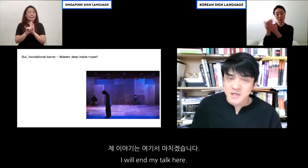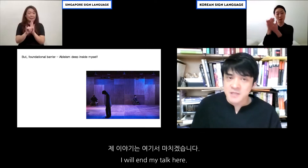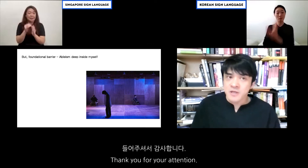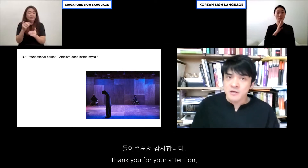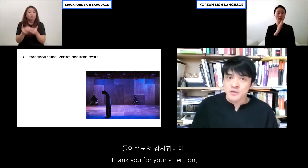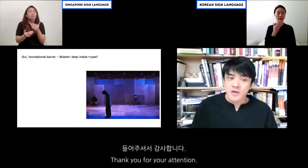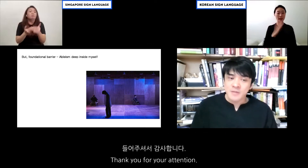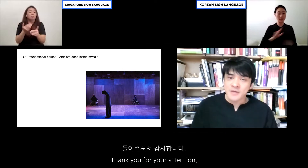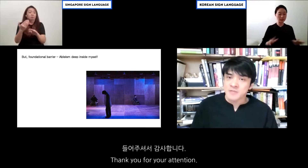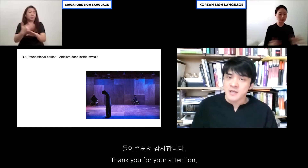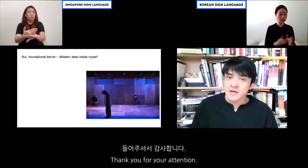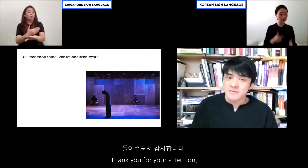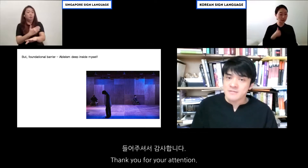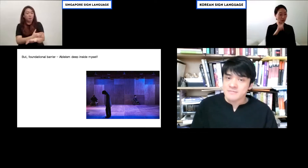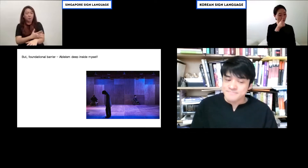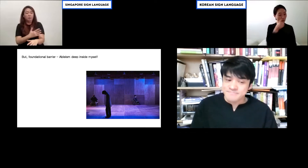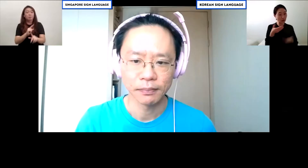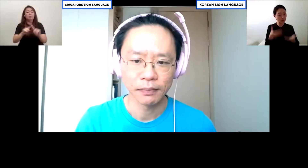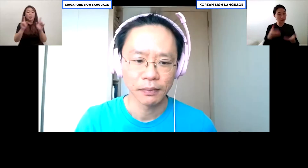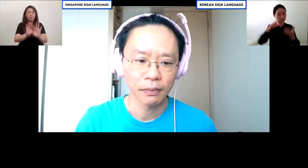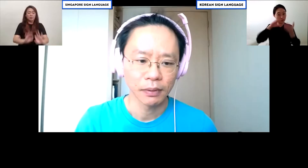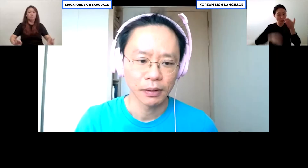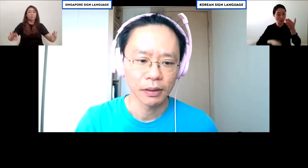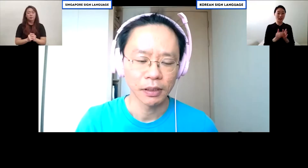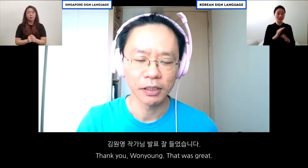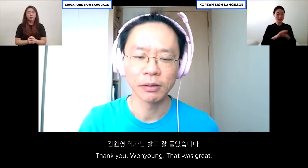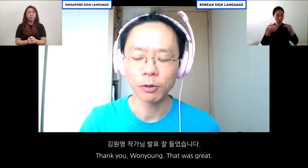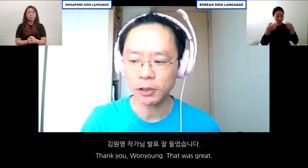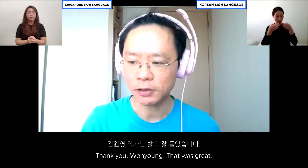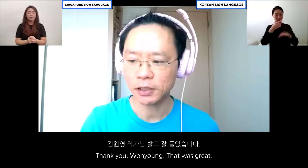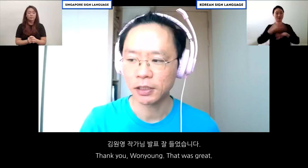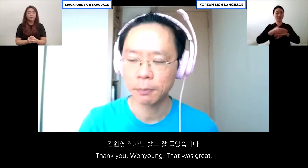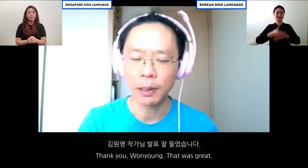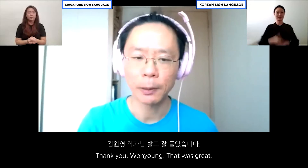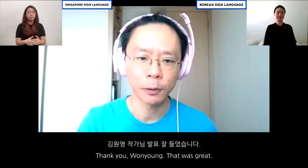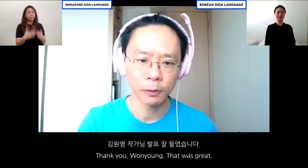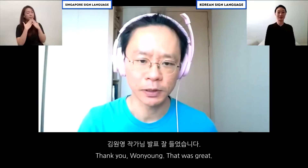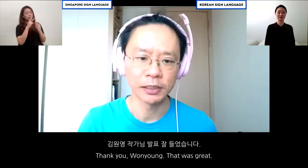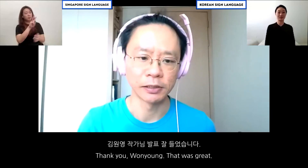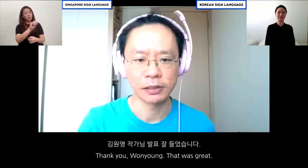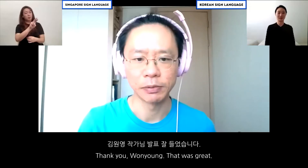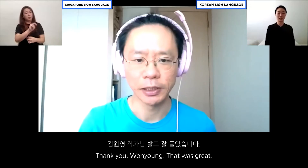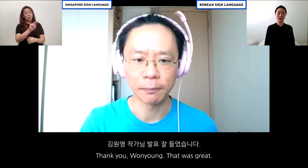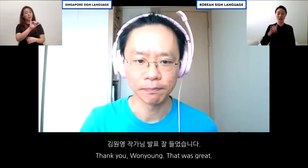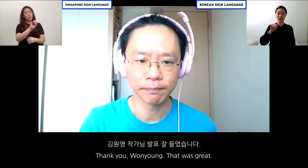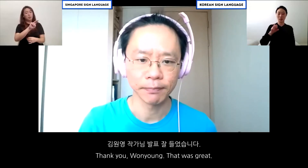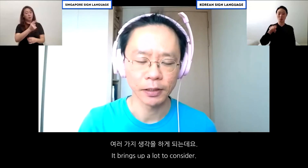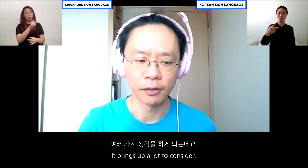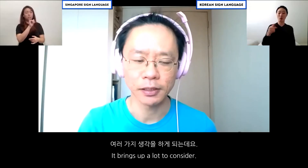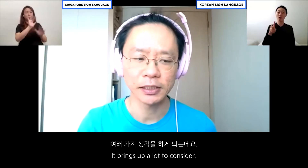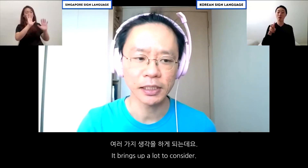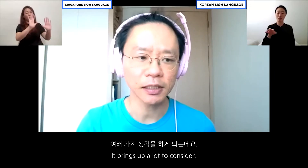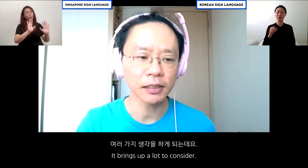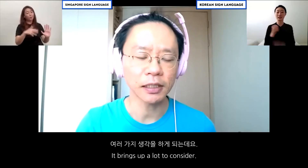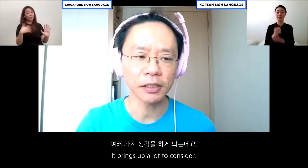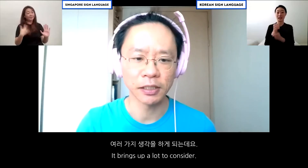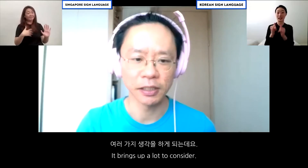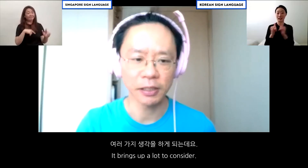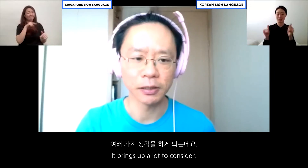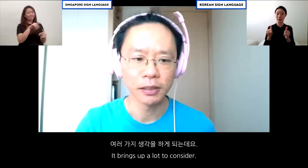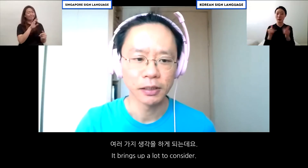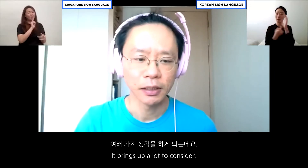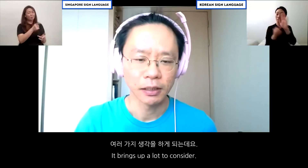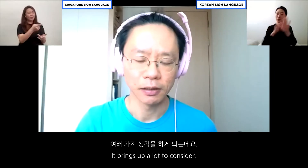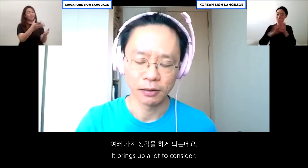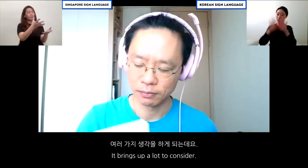여기서 마치겠습니다. 들어주셔서 감사합니다. 네, 김원영 작가님 발표 잘 들었습니다. 여러 가지 생각을 하게